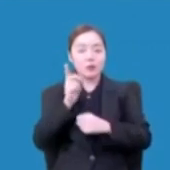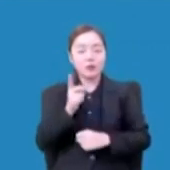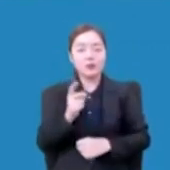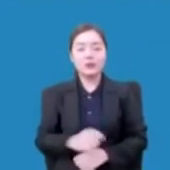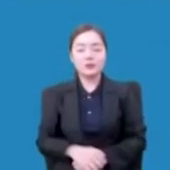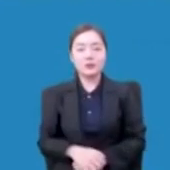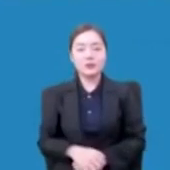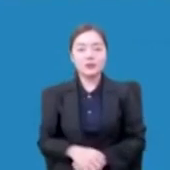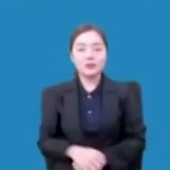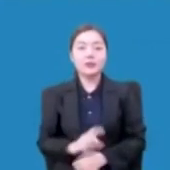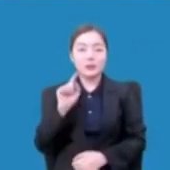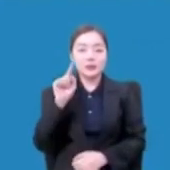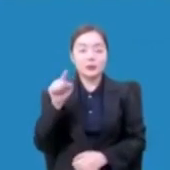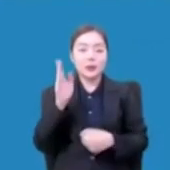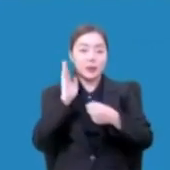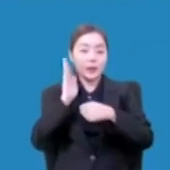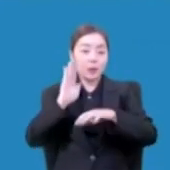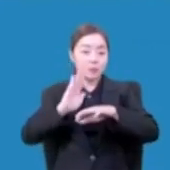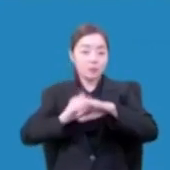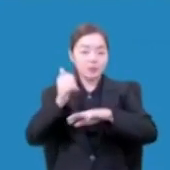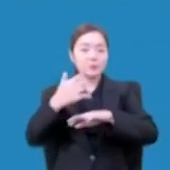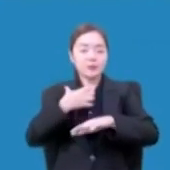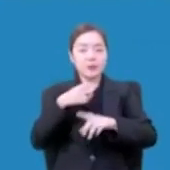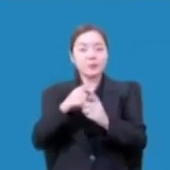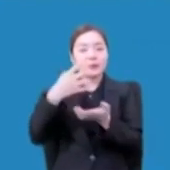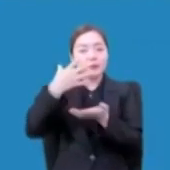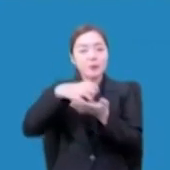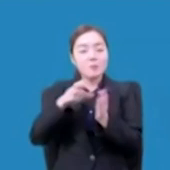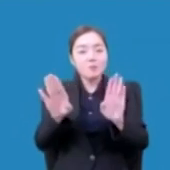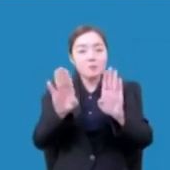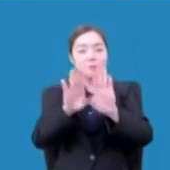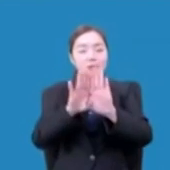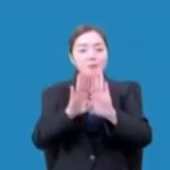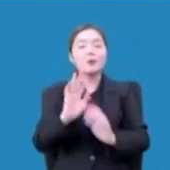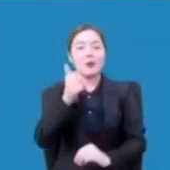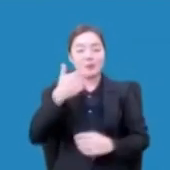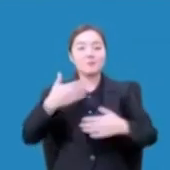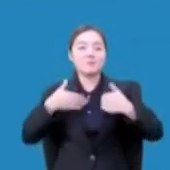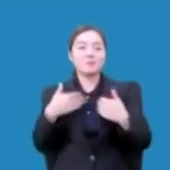พครับผมอยากให้คุณสุริชัยช่วยพูดปิดให้สักหน่อยครับ ด้วยความยินดีครับ